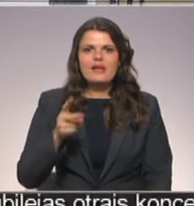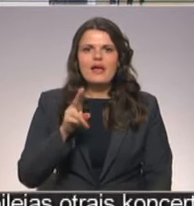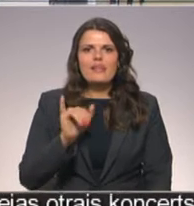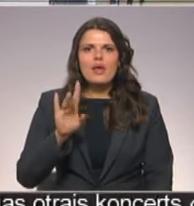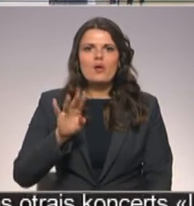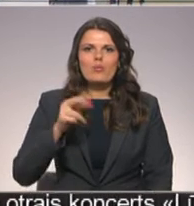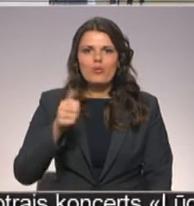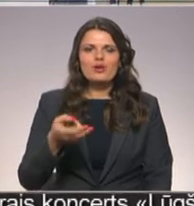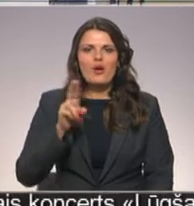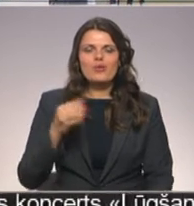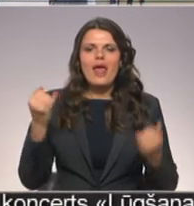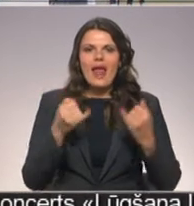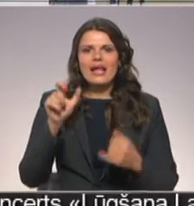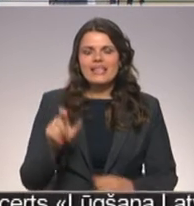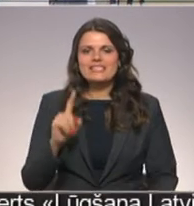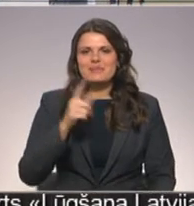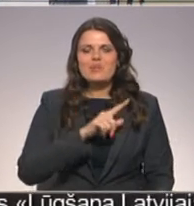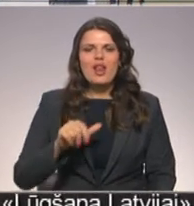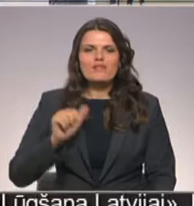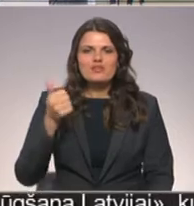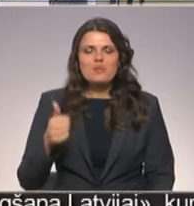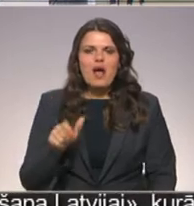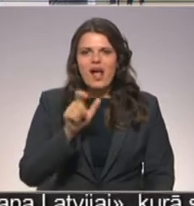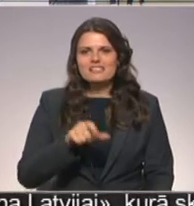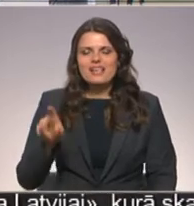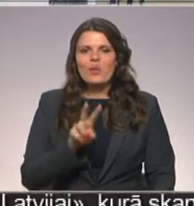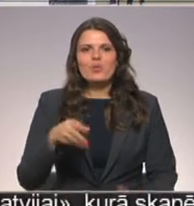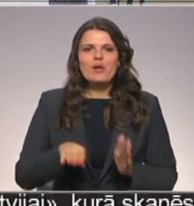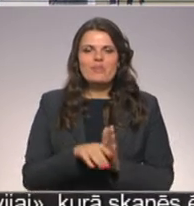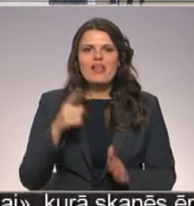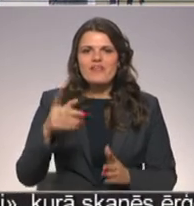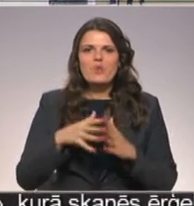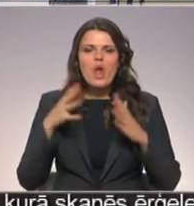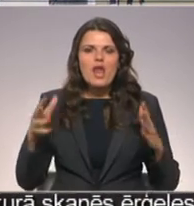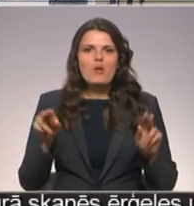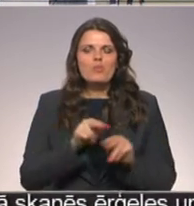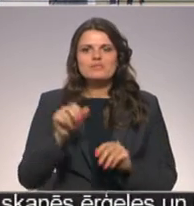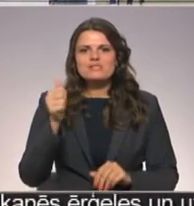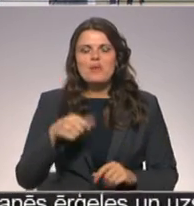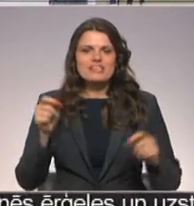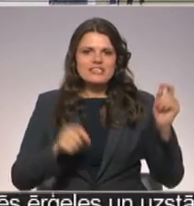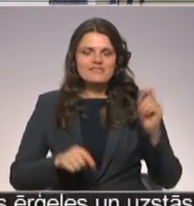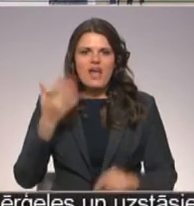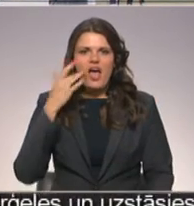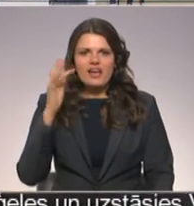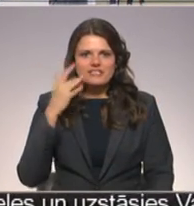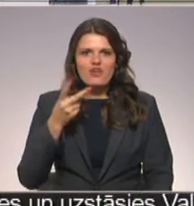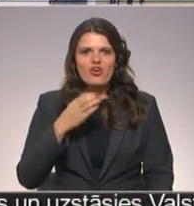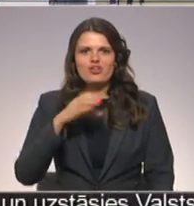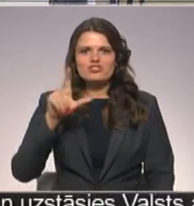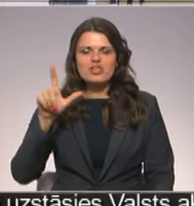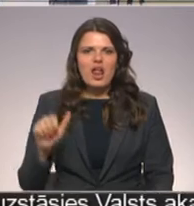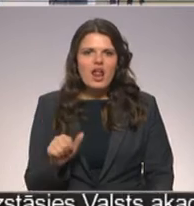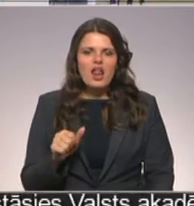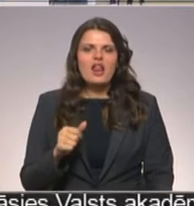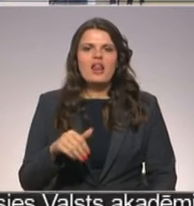Katrīna Neiburga un Andris Eglītis ir pirmie latviešu mākslinieki, kuri piedalās vienā no lielākajiem mūzikas un mākslas festivāliem ASV, ko